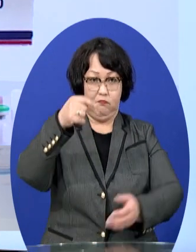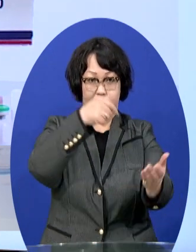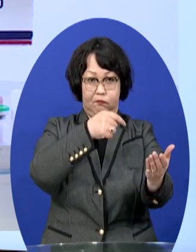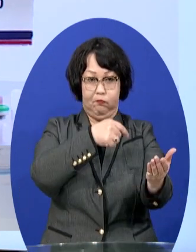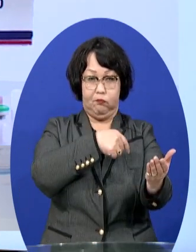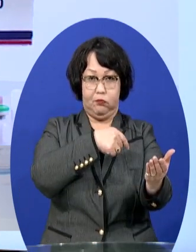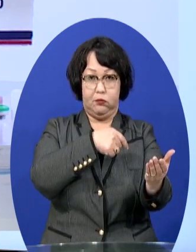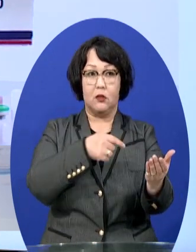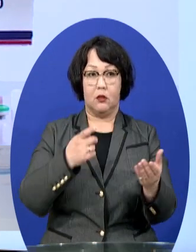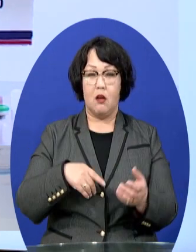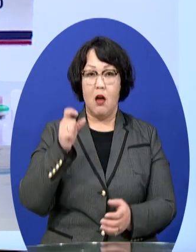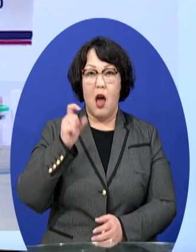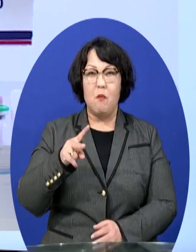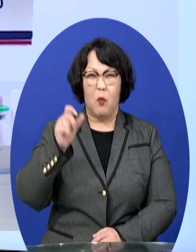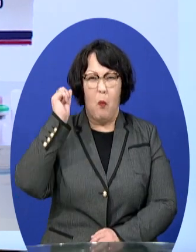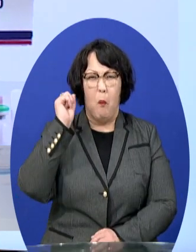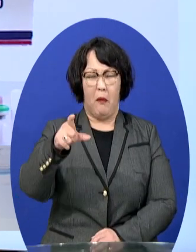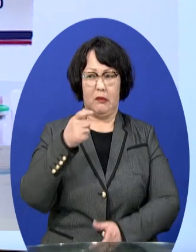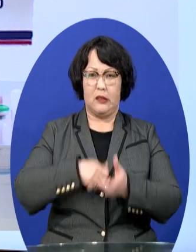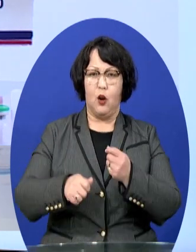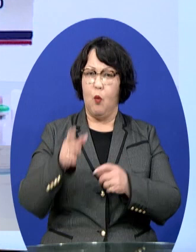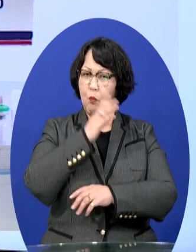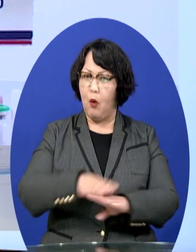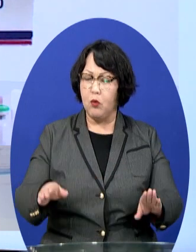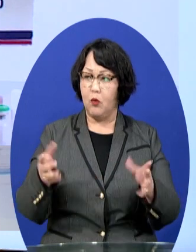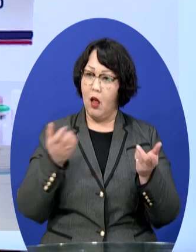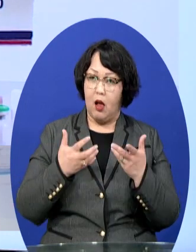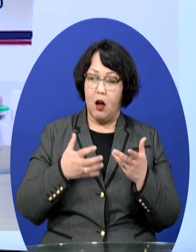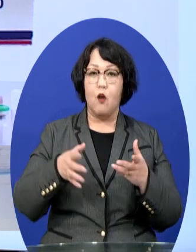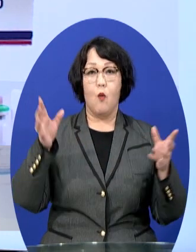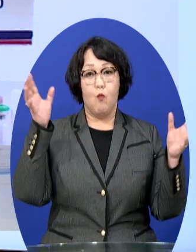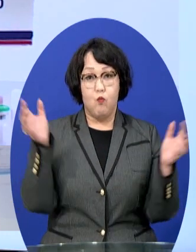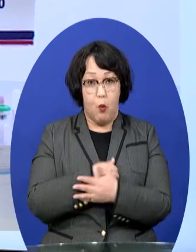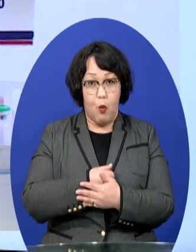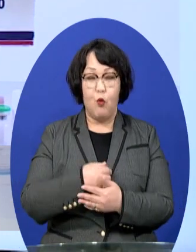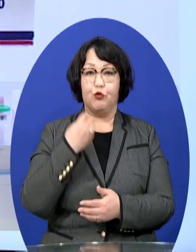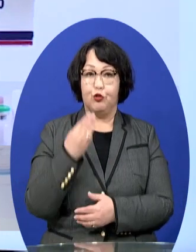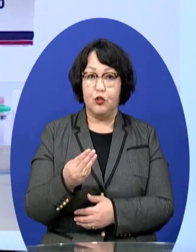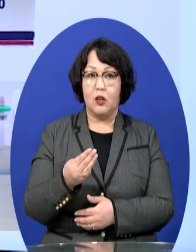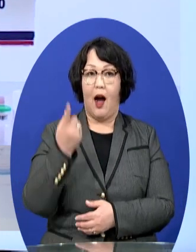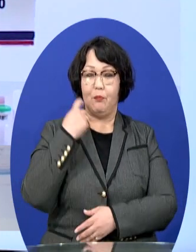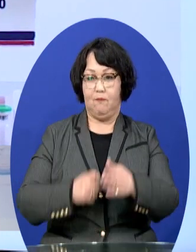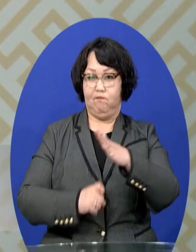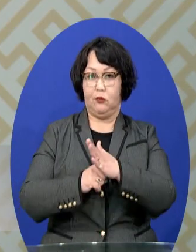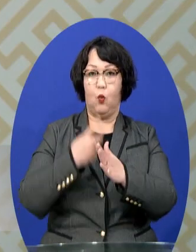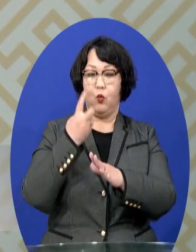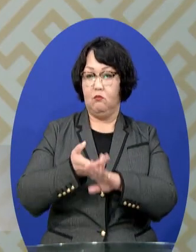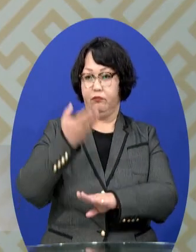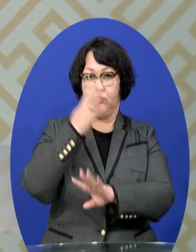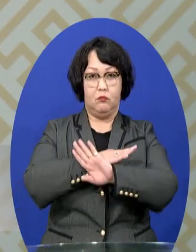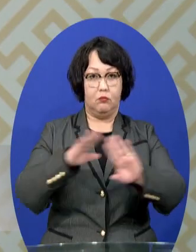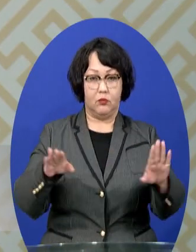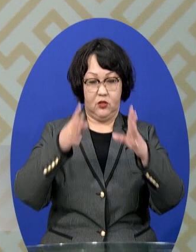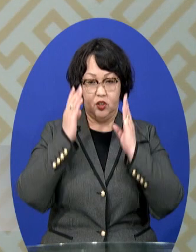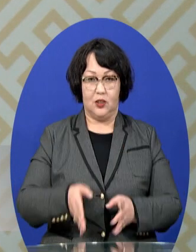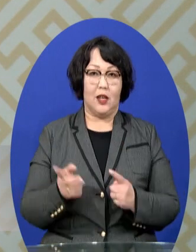үнэн нэмэгдсэн гэдэг асуудлууд гарсан учраас бид нар бөөний болон жижиглэнгийн хамгийн дээд хязгаар үнүүдийг тавьж өгсөн байгаа. За иргэд